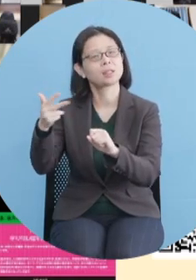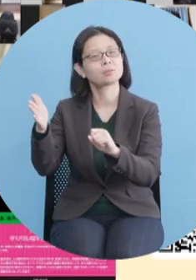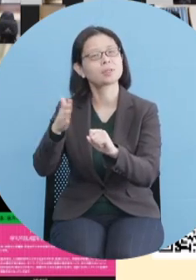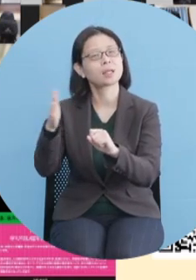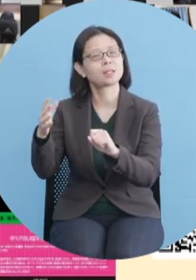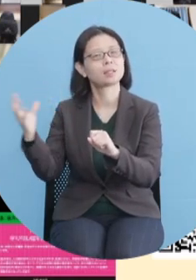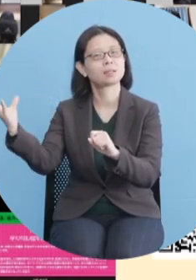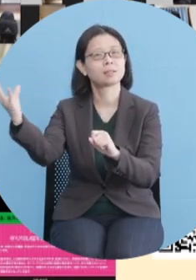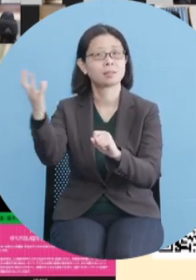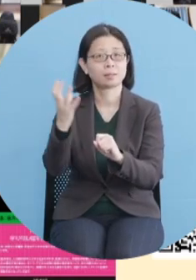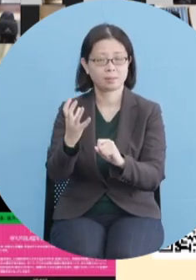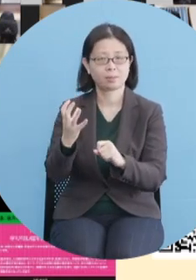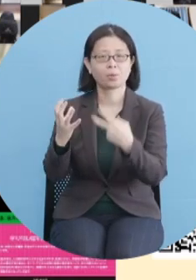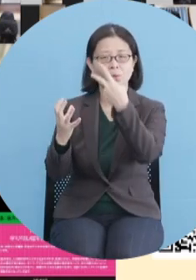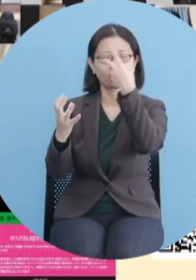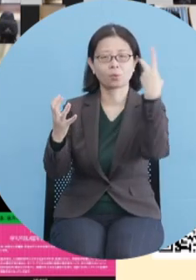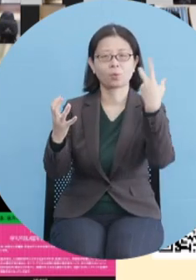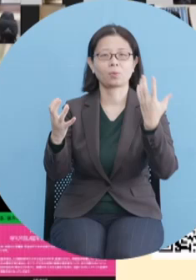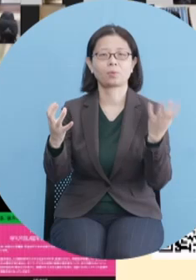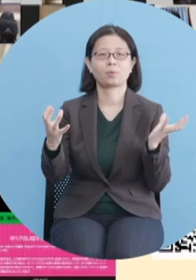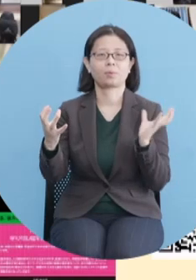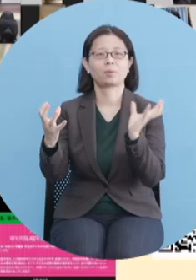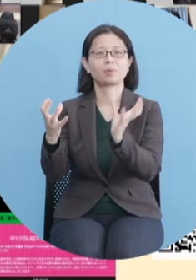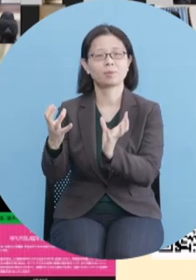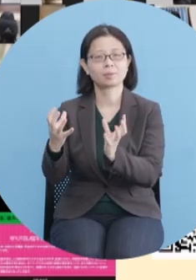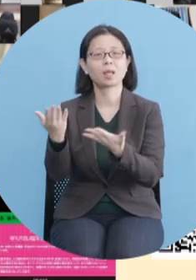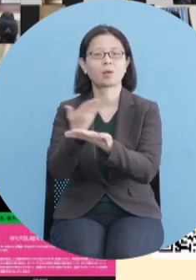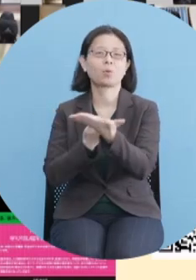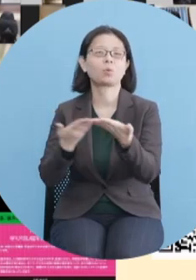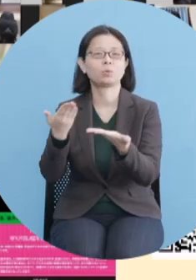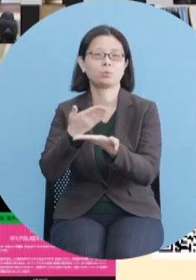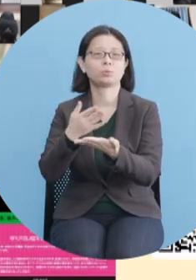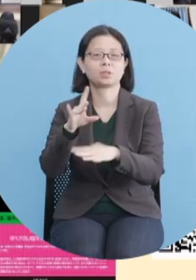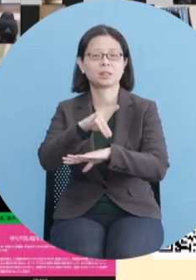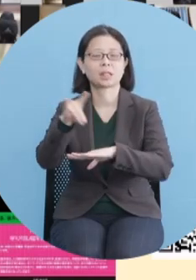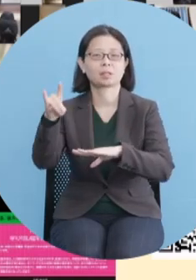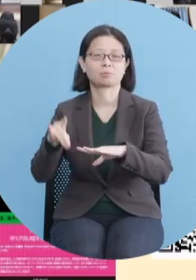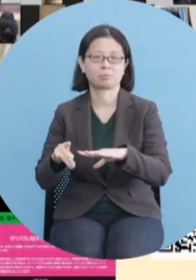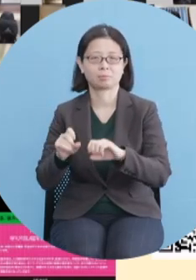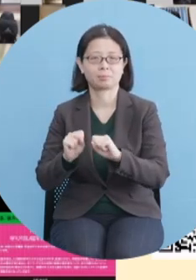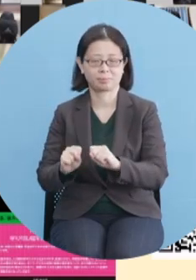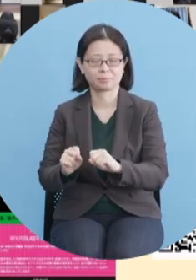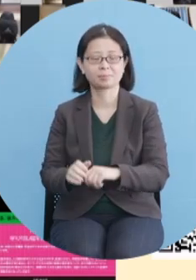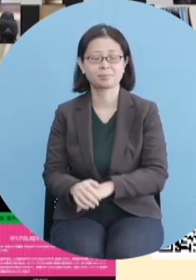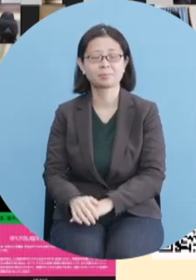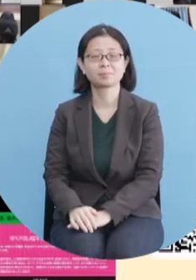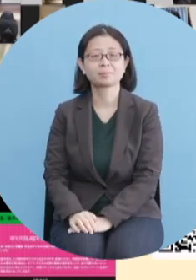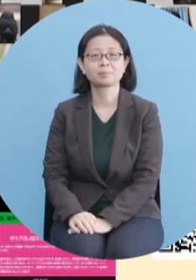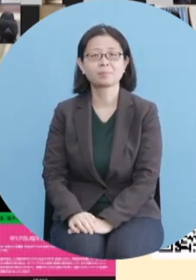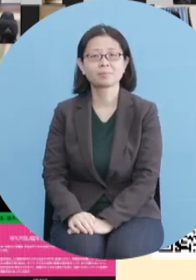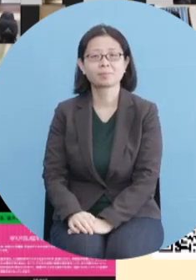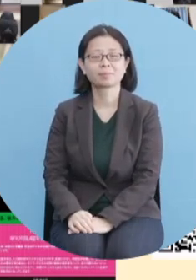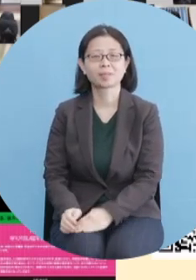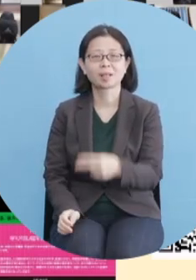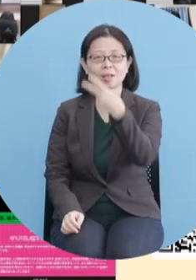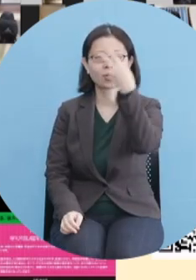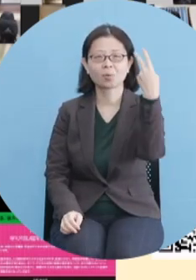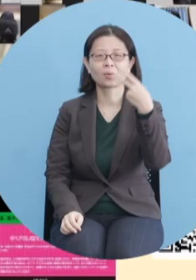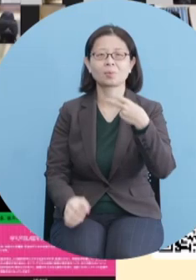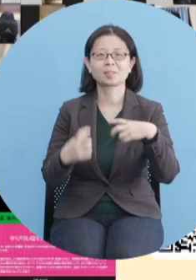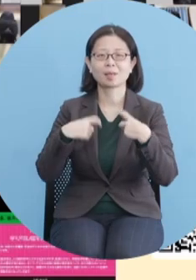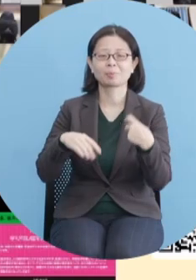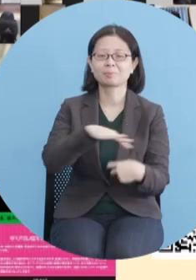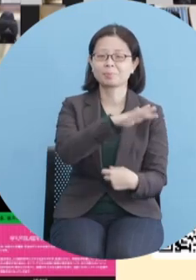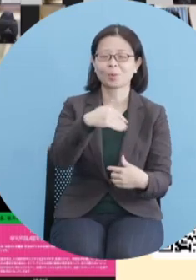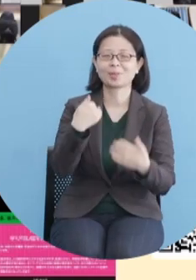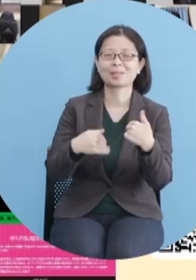斜め程度の方と交流をしたいという風に考えてえおりますえ高校生も非常に楽しみにしており